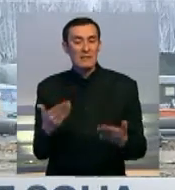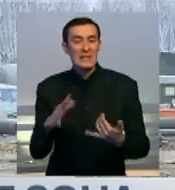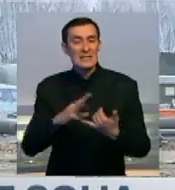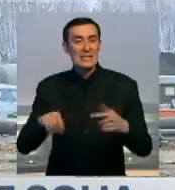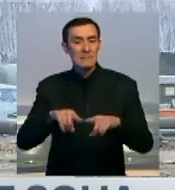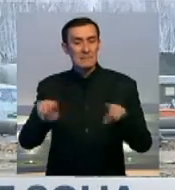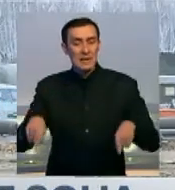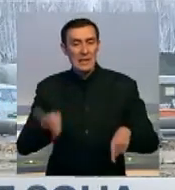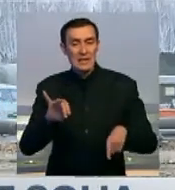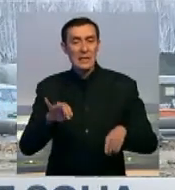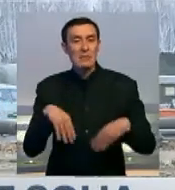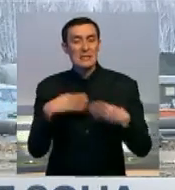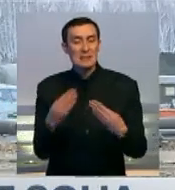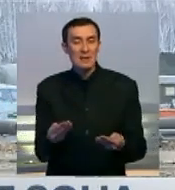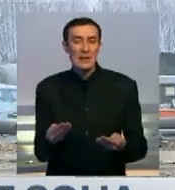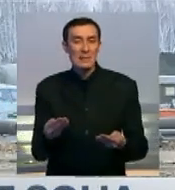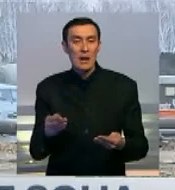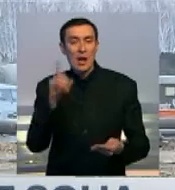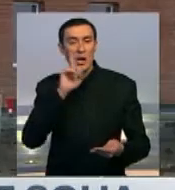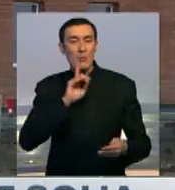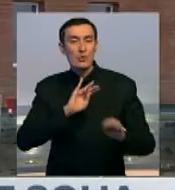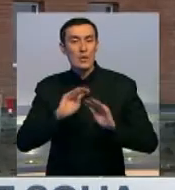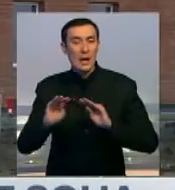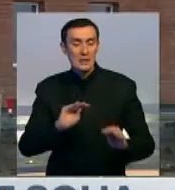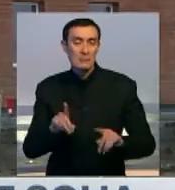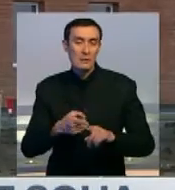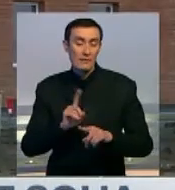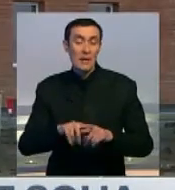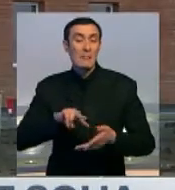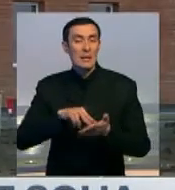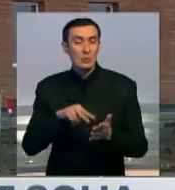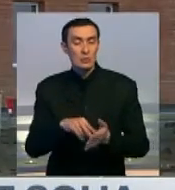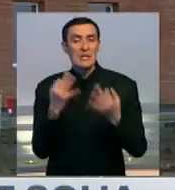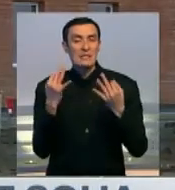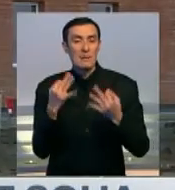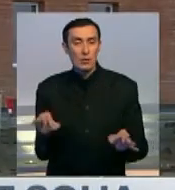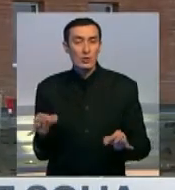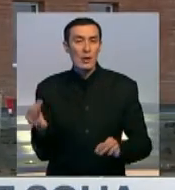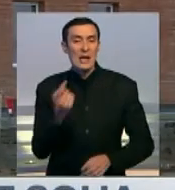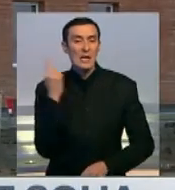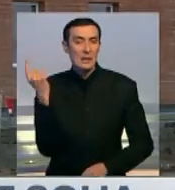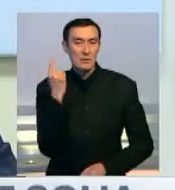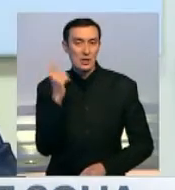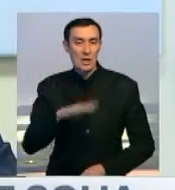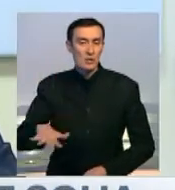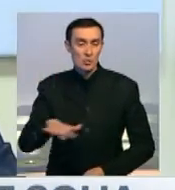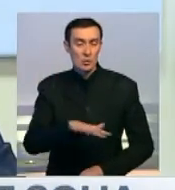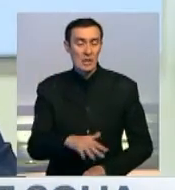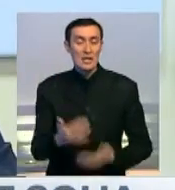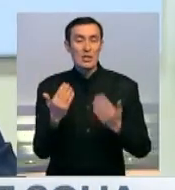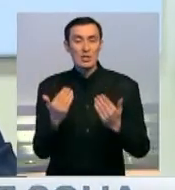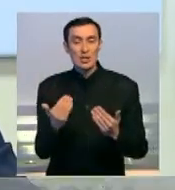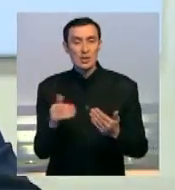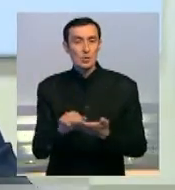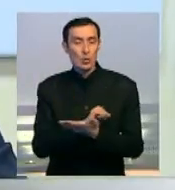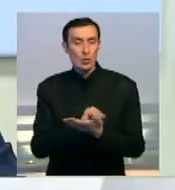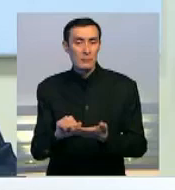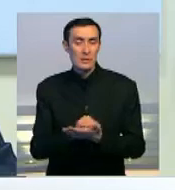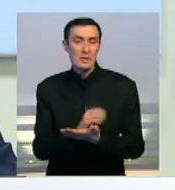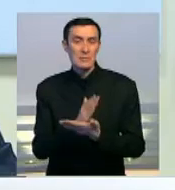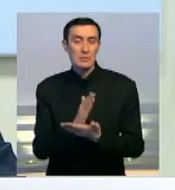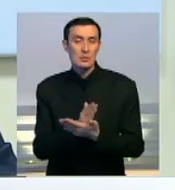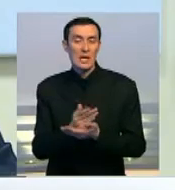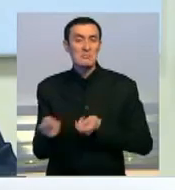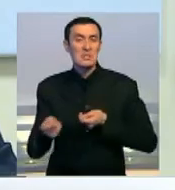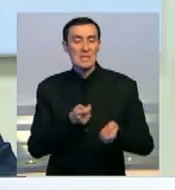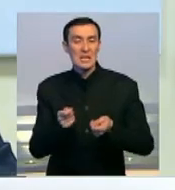и подведением инженерных коммуникаций. Для них планируют создать свободную экономическую зону. Сейчас уже документ вышел с администрации